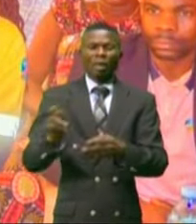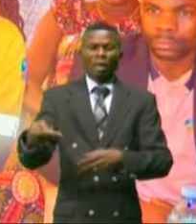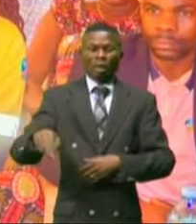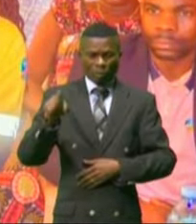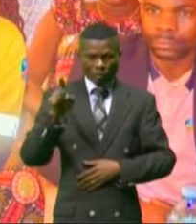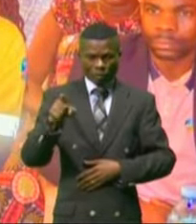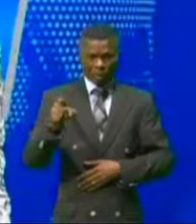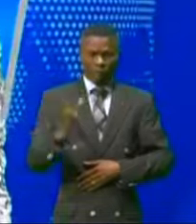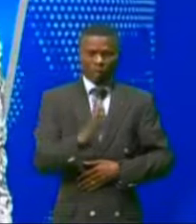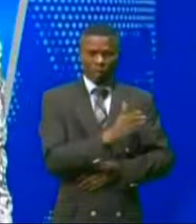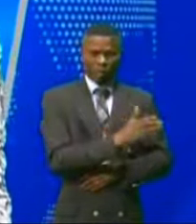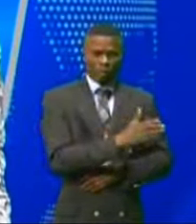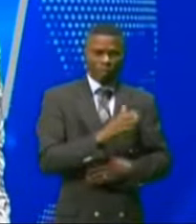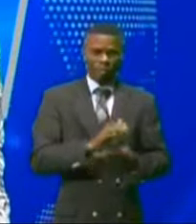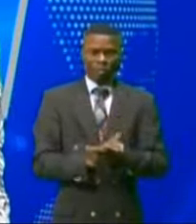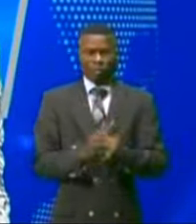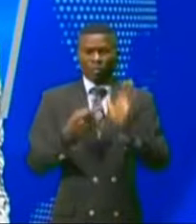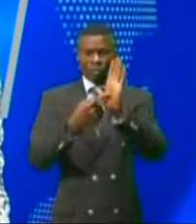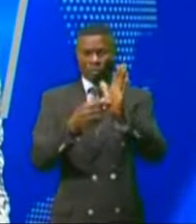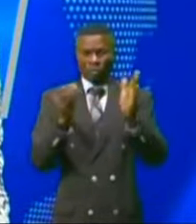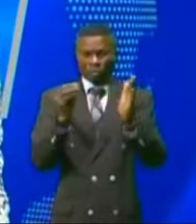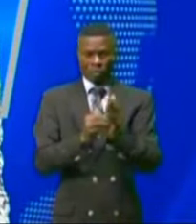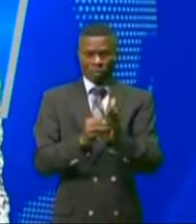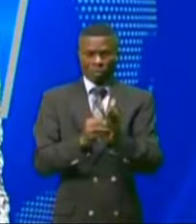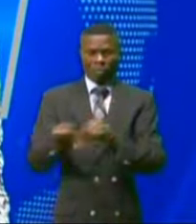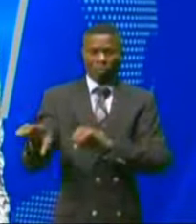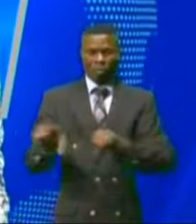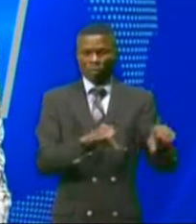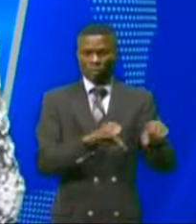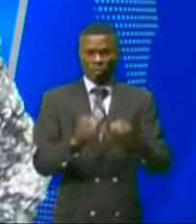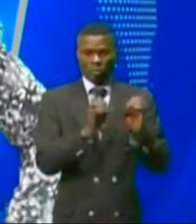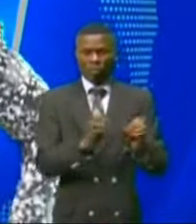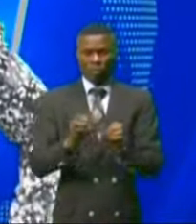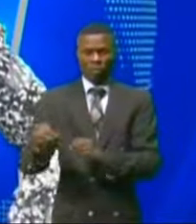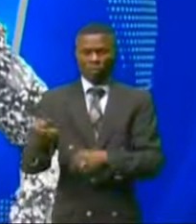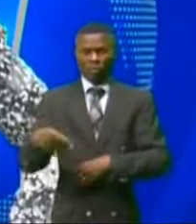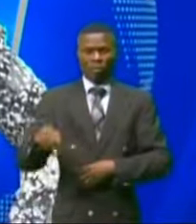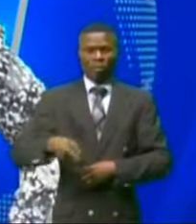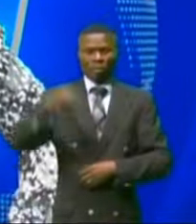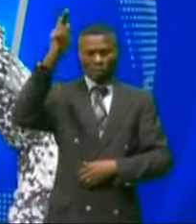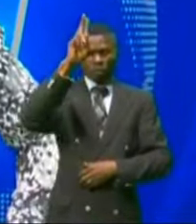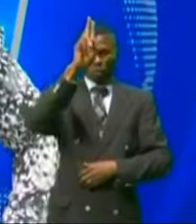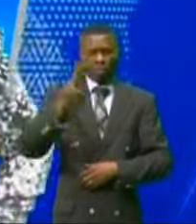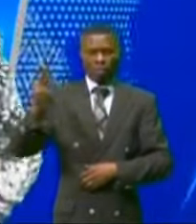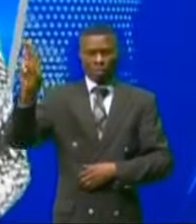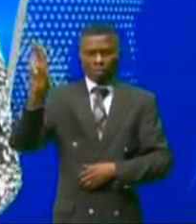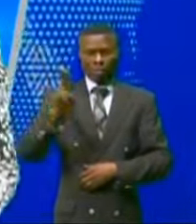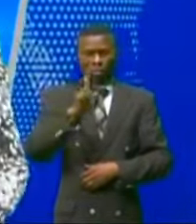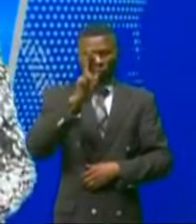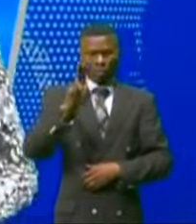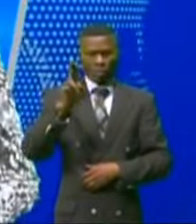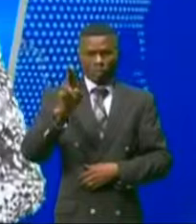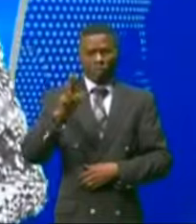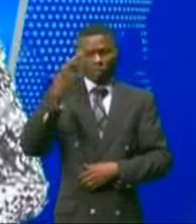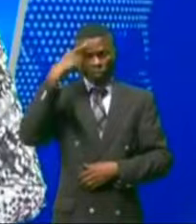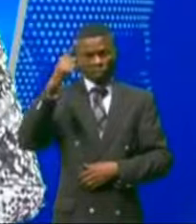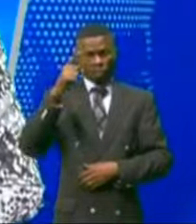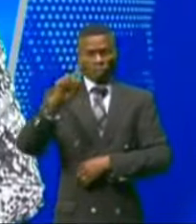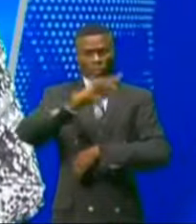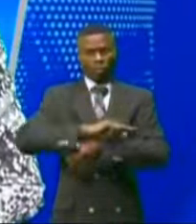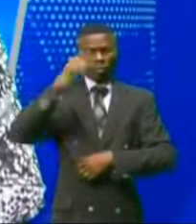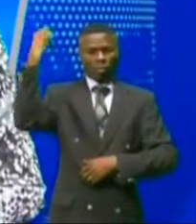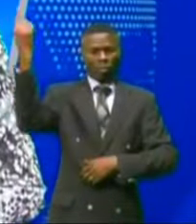République. Vous venez de suivre l'activité organisée dans la province du Haut-Souélé à l'occasion de la